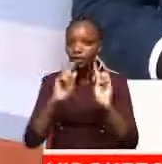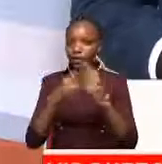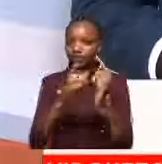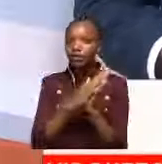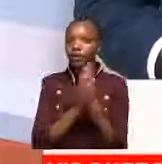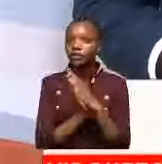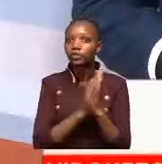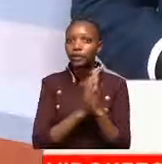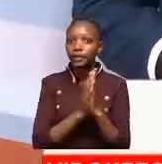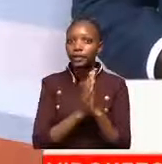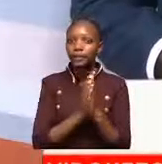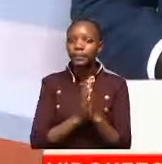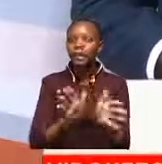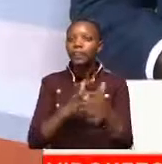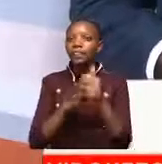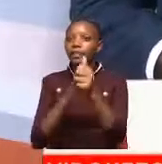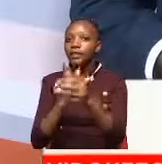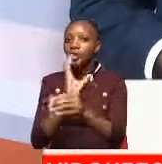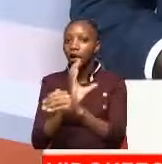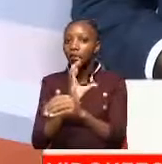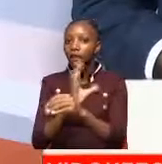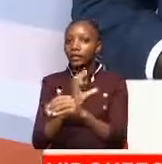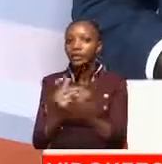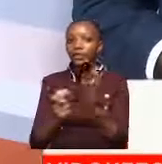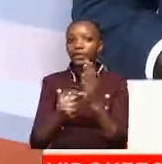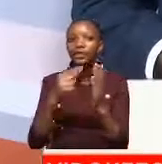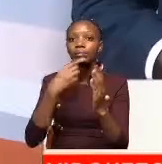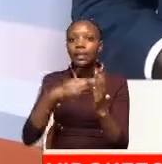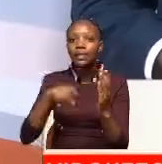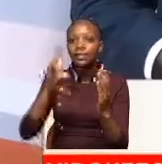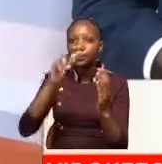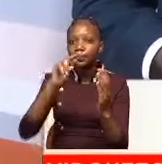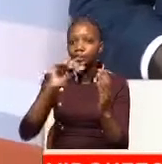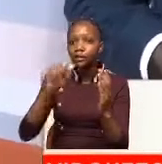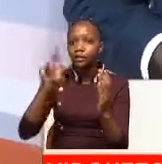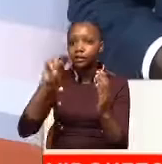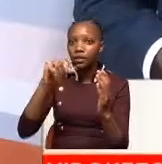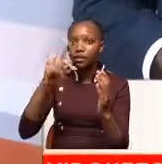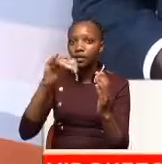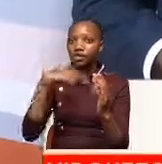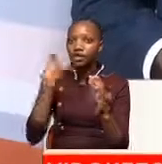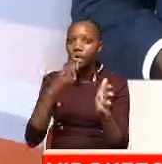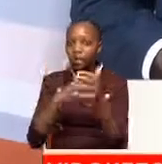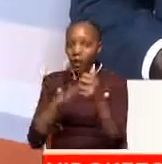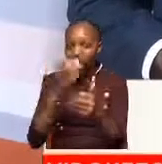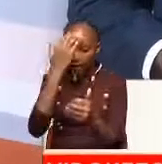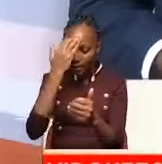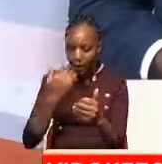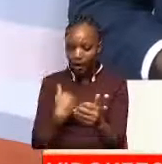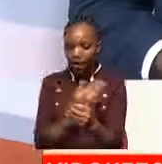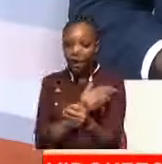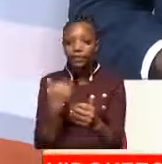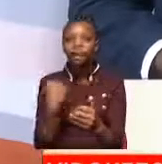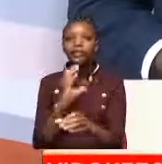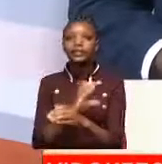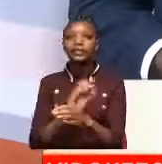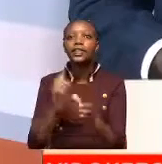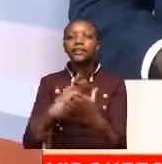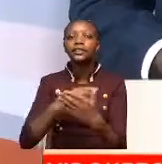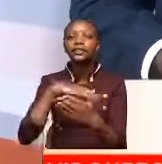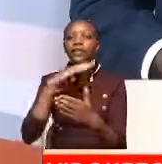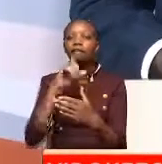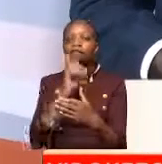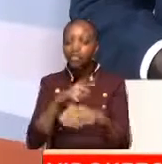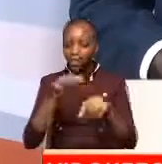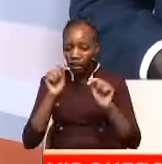Zake Ndingi Mwana Anzeki na alikuwa askofu mkuu wa kanisa Katoliki ambapo aliaga dunia asubuhi ya leo. Hii ni baada